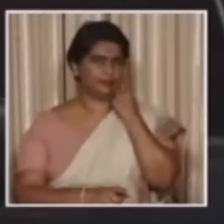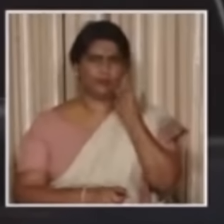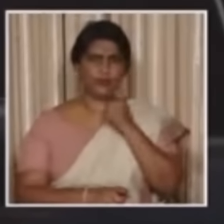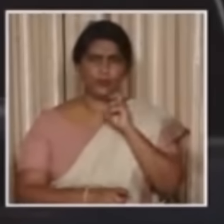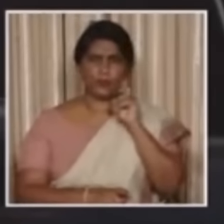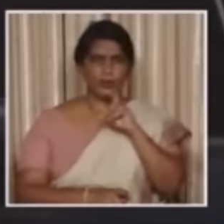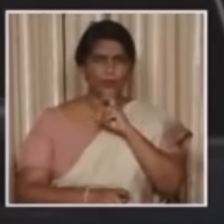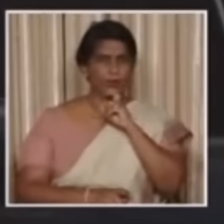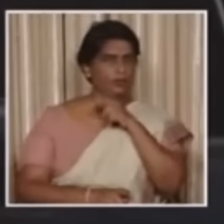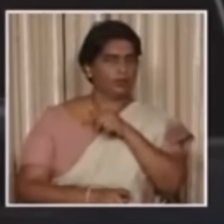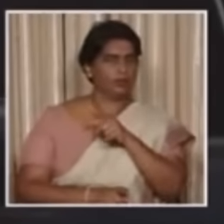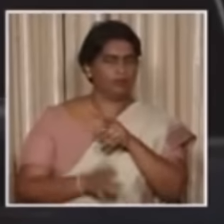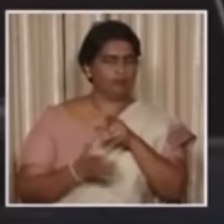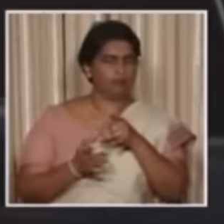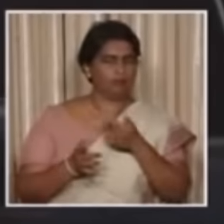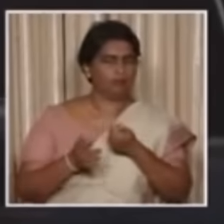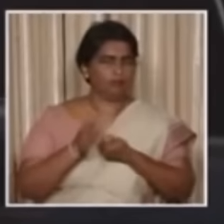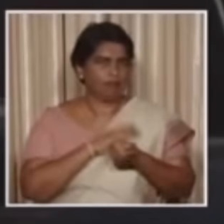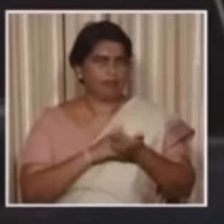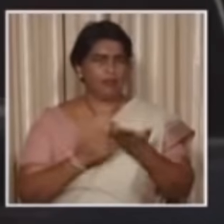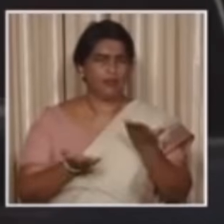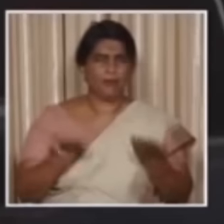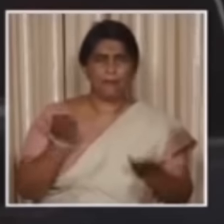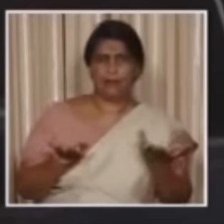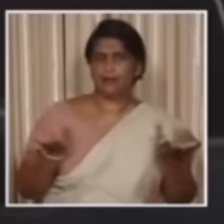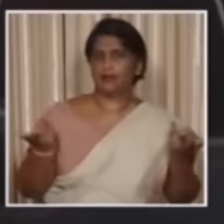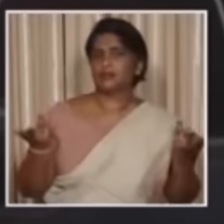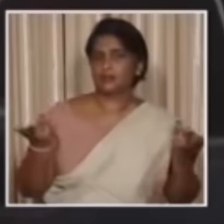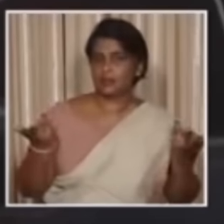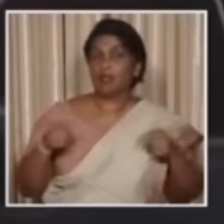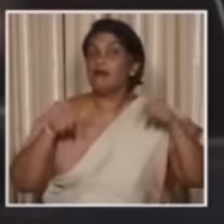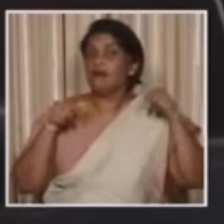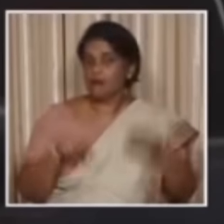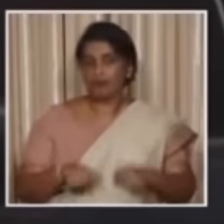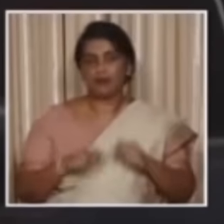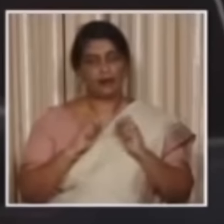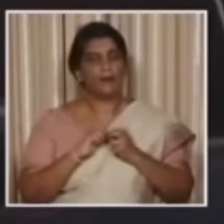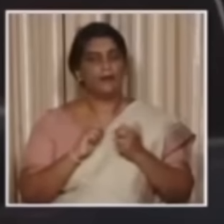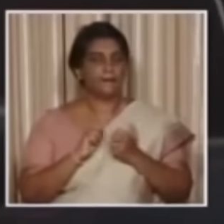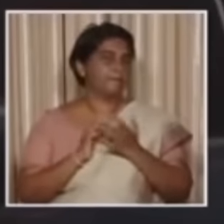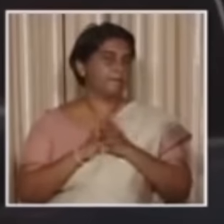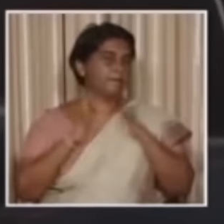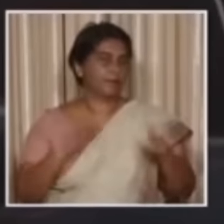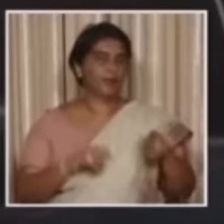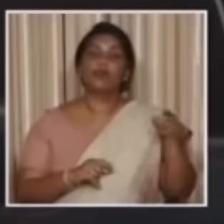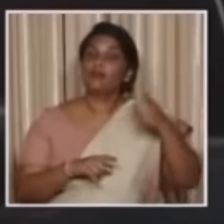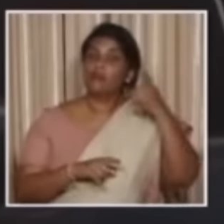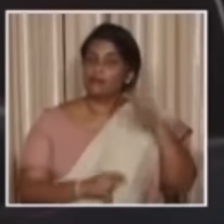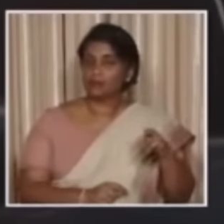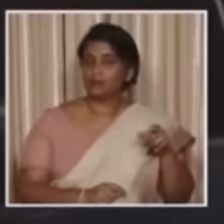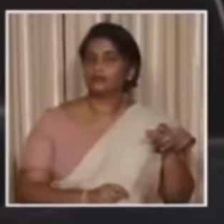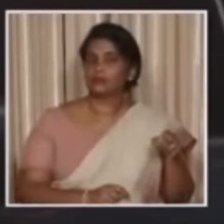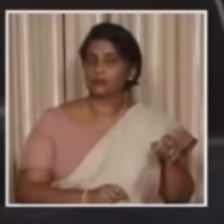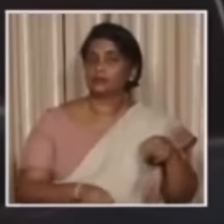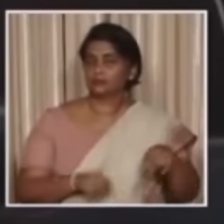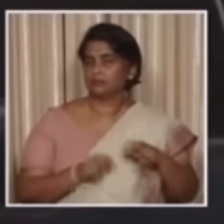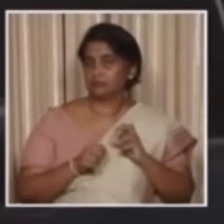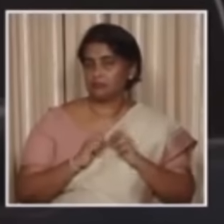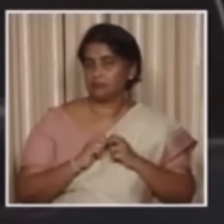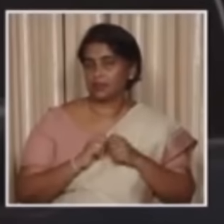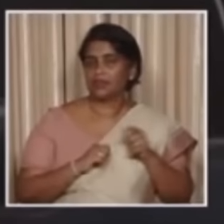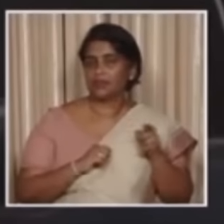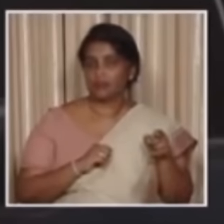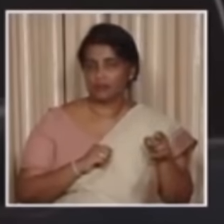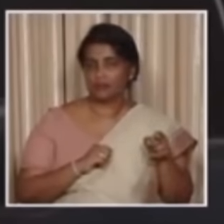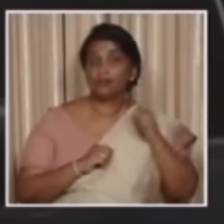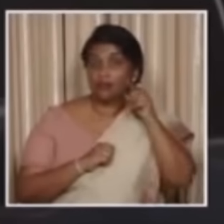පක්ෂ නිර්පාක්ෂිකභාවයේ අපක්ෂපාතිකම් ඒක තමයි අද රටේ ඇතිලා තියෙන බරපතල ගැටලුව. ඒ නිසා මෙතන ප්‍රශ්නයක් තියෙනවා.